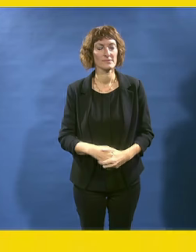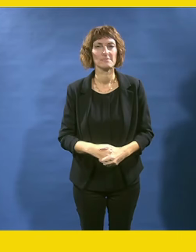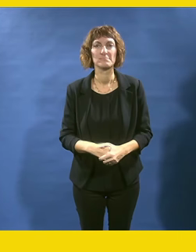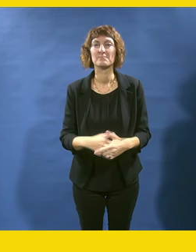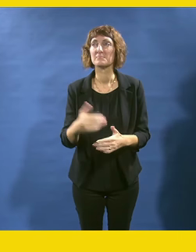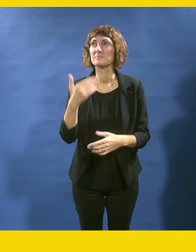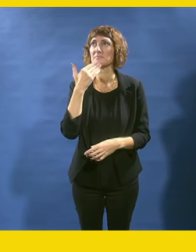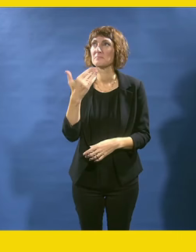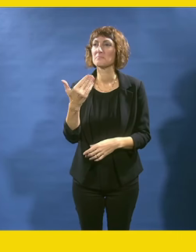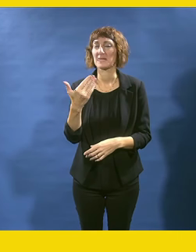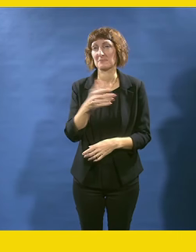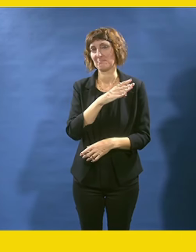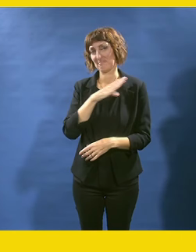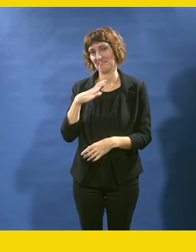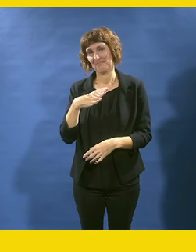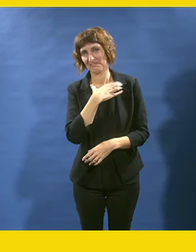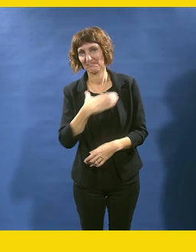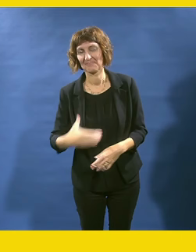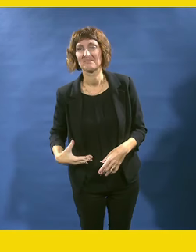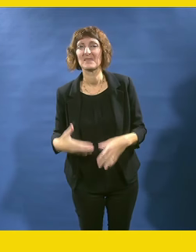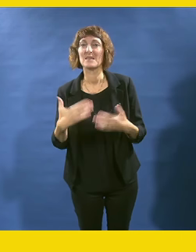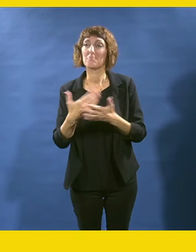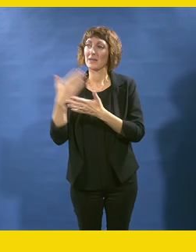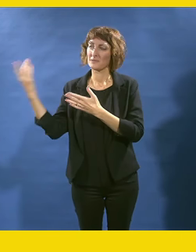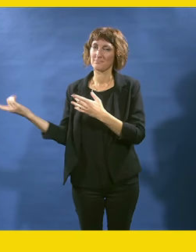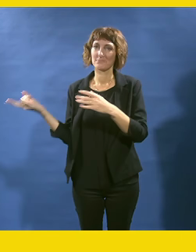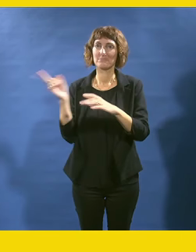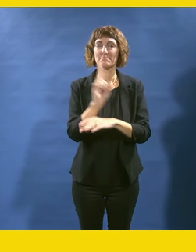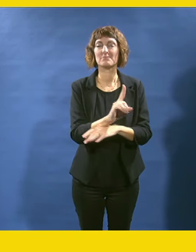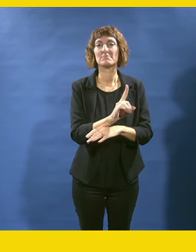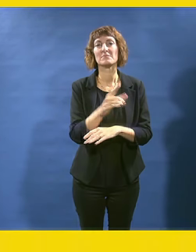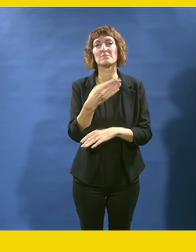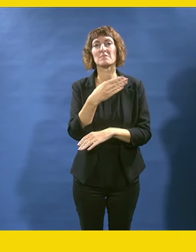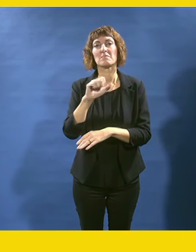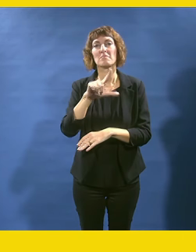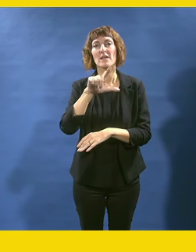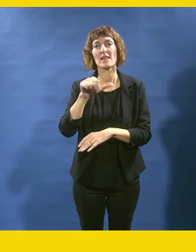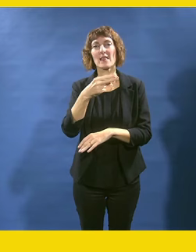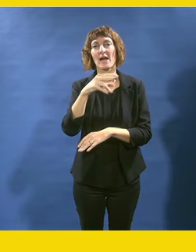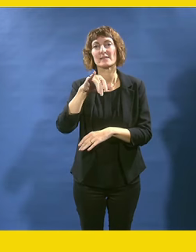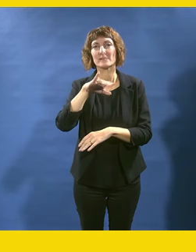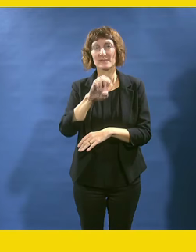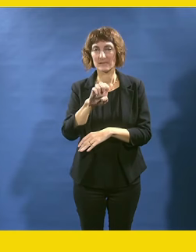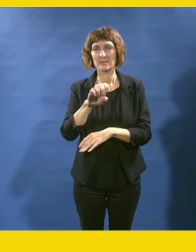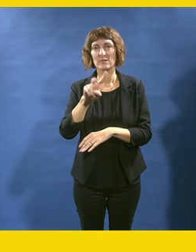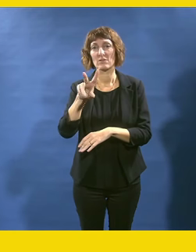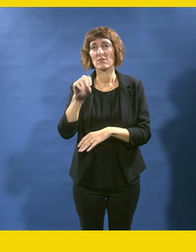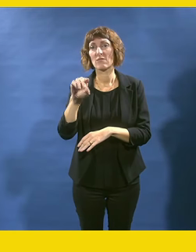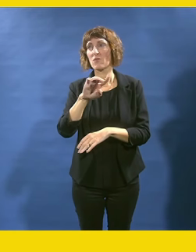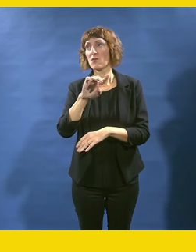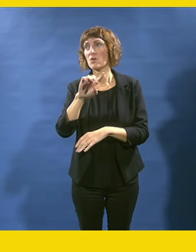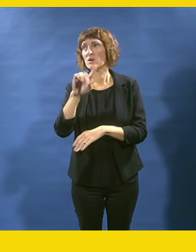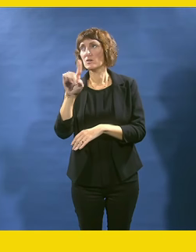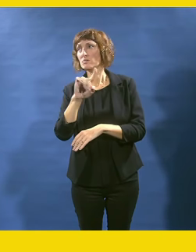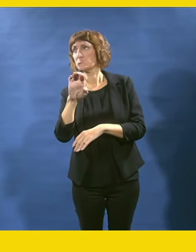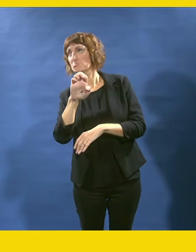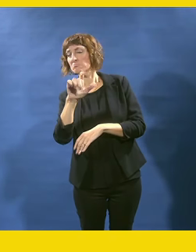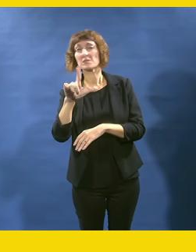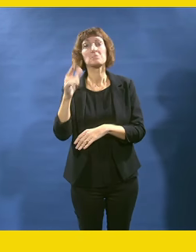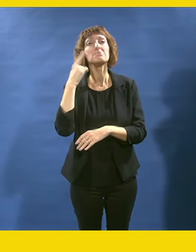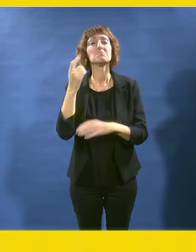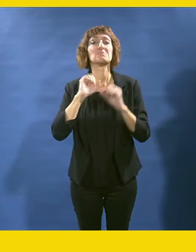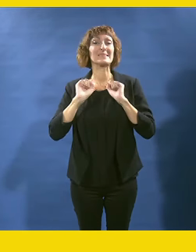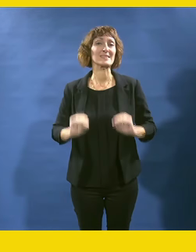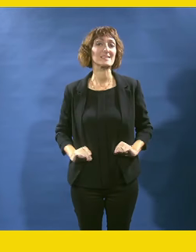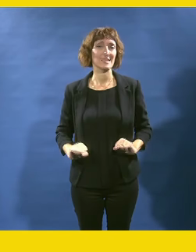Merci Madame Barzeguian. J'appelle maintenant à la tribune Mélanie Vogel, sénatrice française. Elle est notamment à l'initiative de l'inscription de